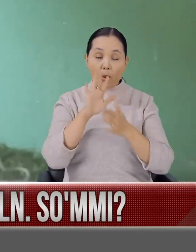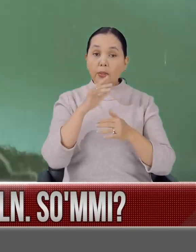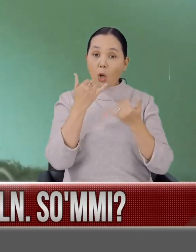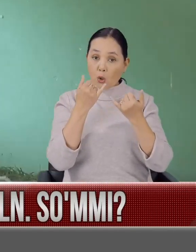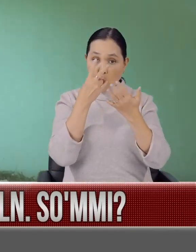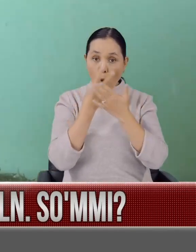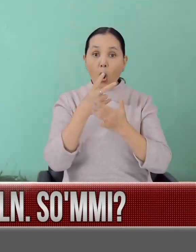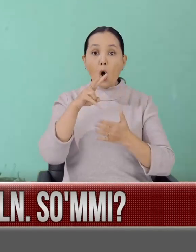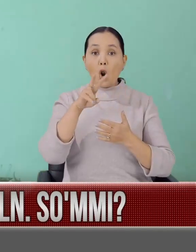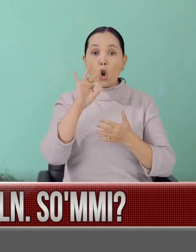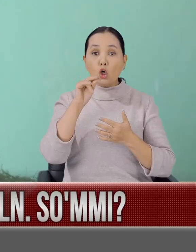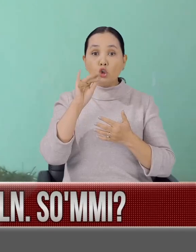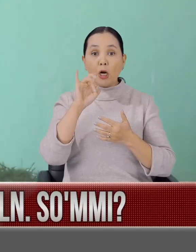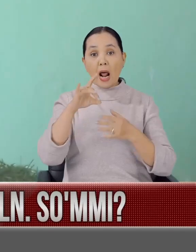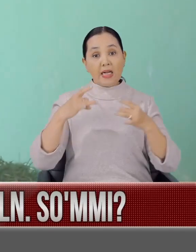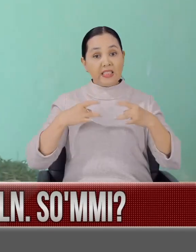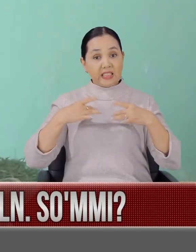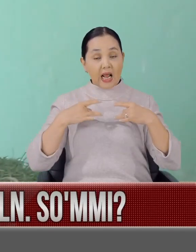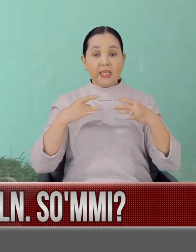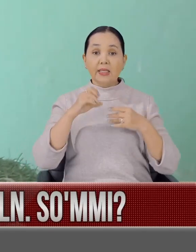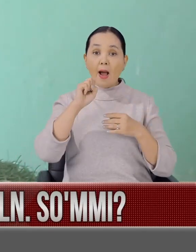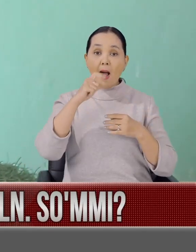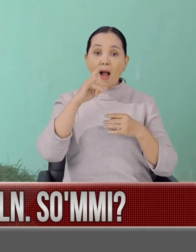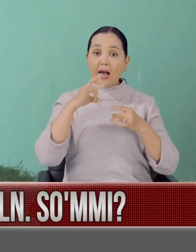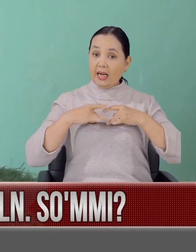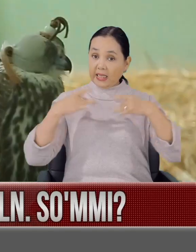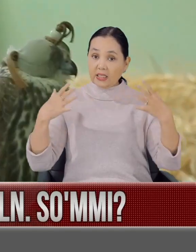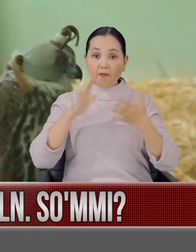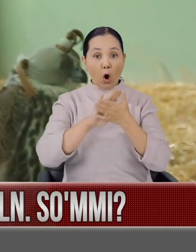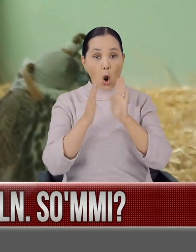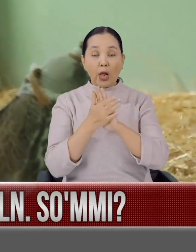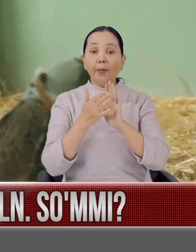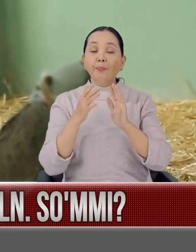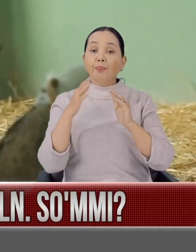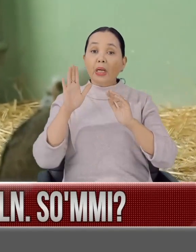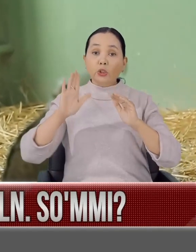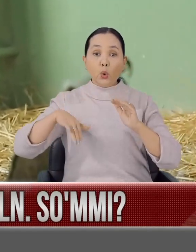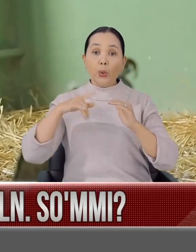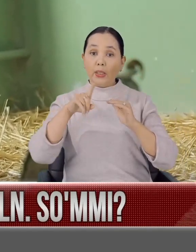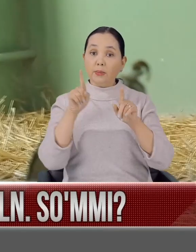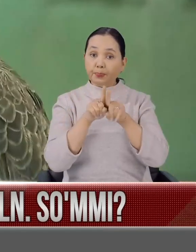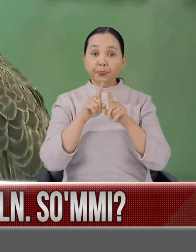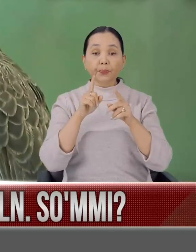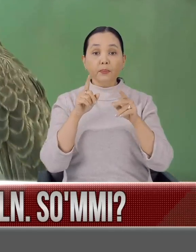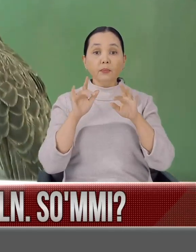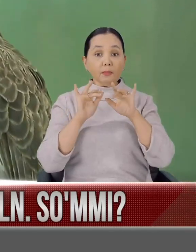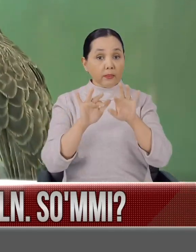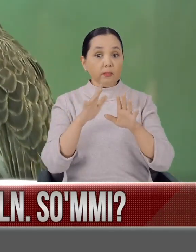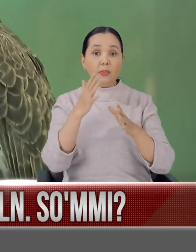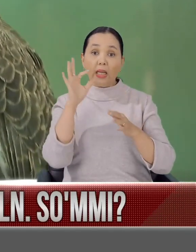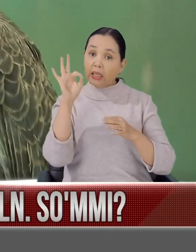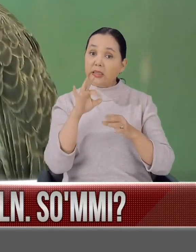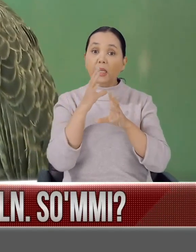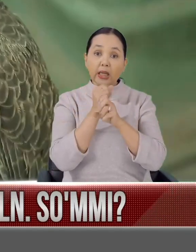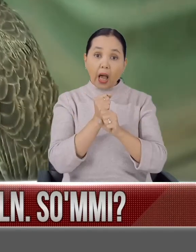ko'rib turibmiz, lochinlar biroz stress va agressiv holatida. So'nggi hisob-kitoblarga ko'ra, mamlakatimizda bu kabi itolg'i lochinlari